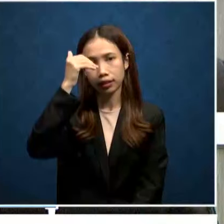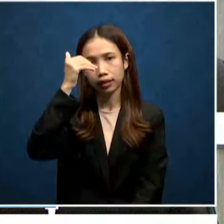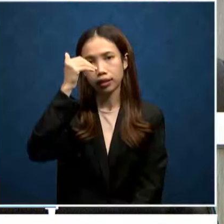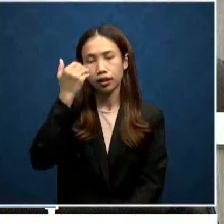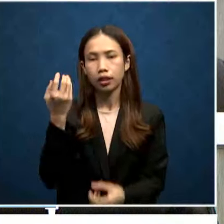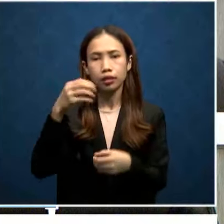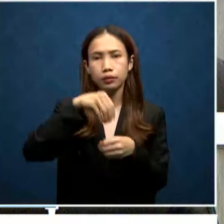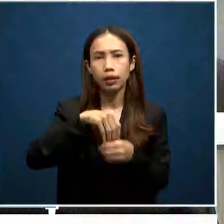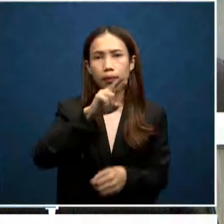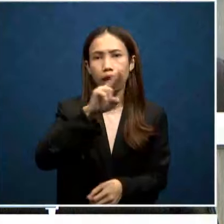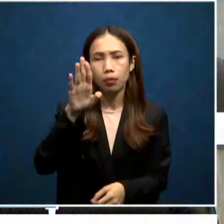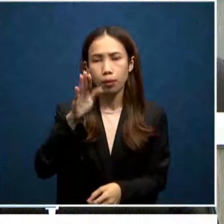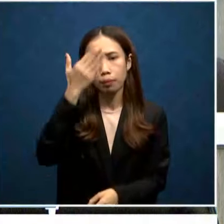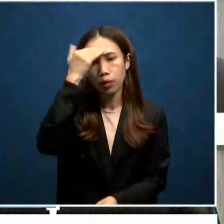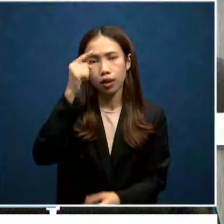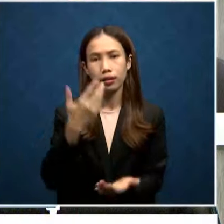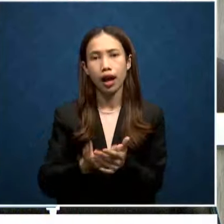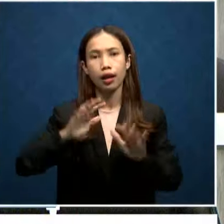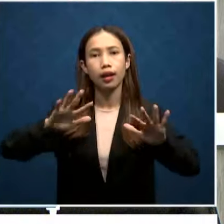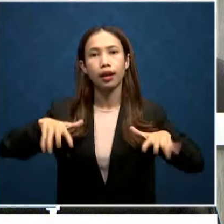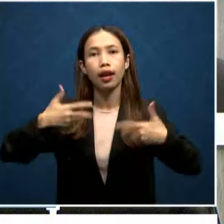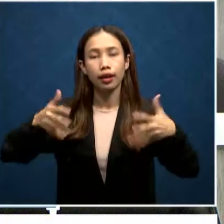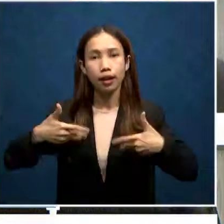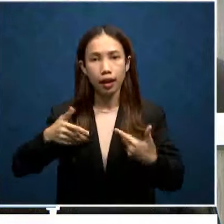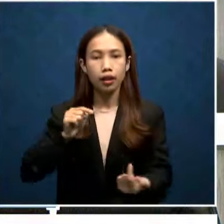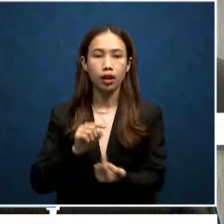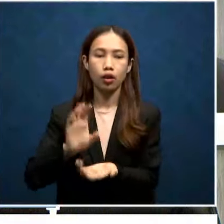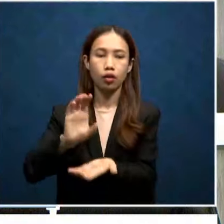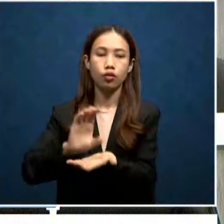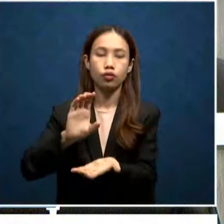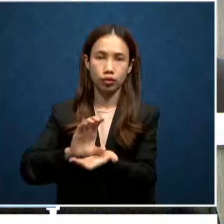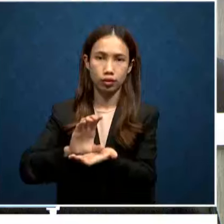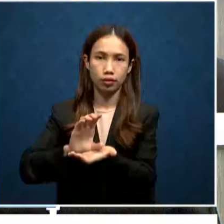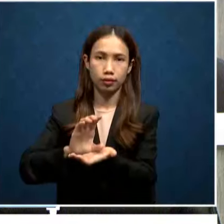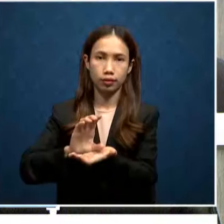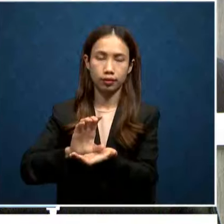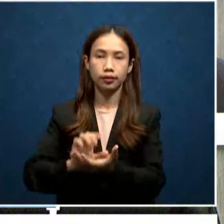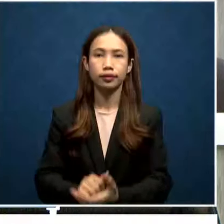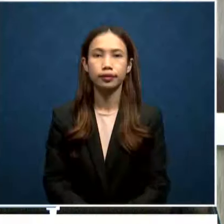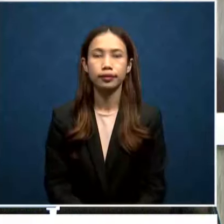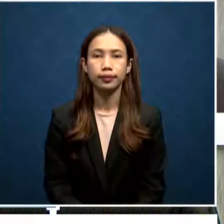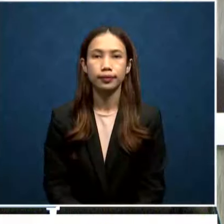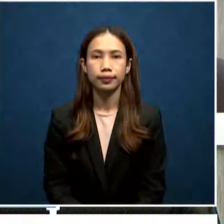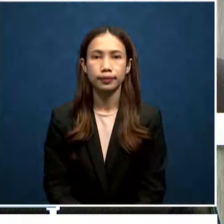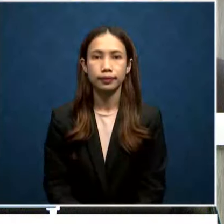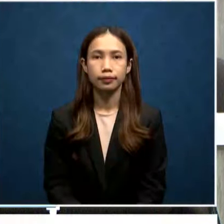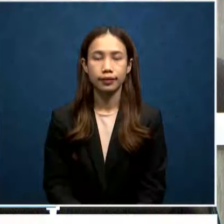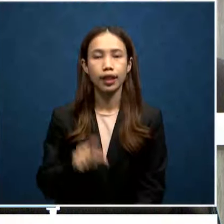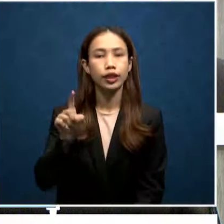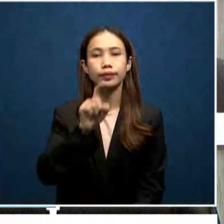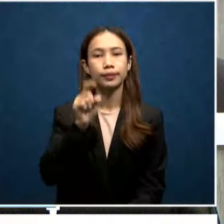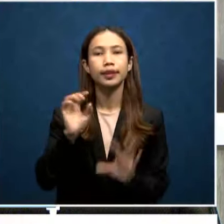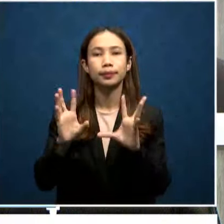ระบบเพื่อนำรายได้เข้าสู่กองทุนมีคำถามแค่นี้ครับ